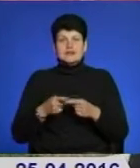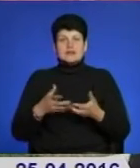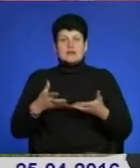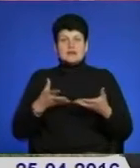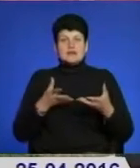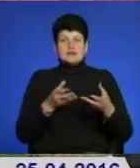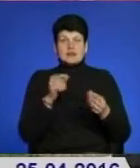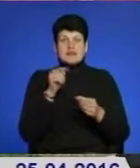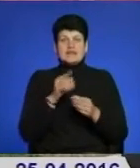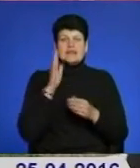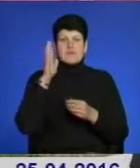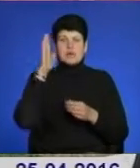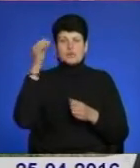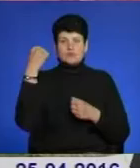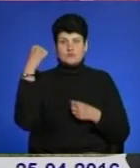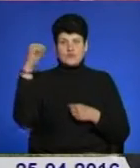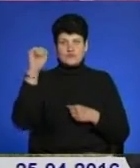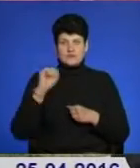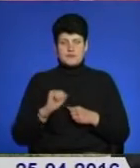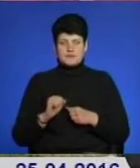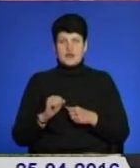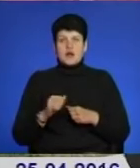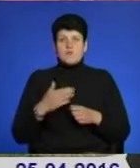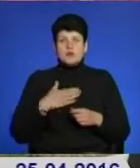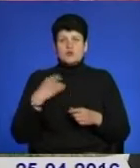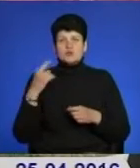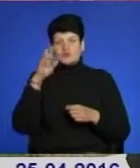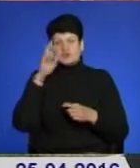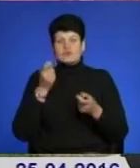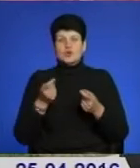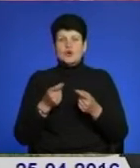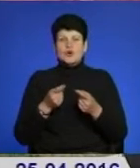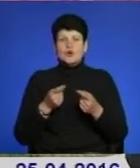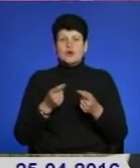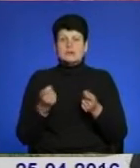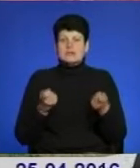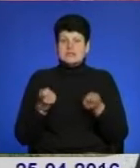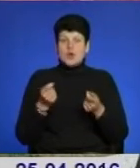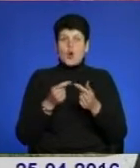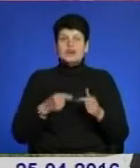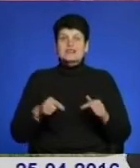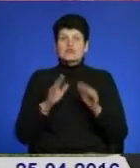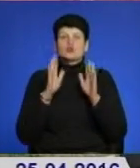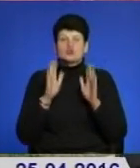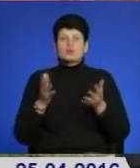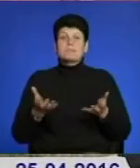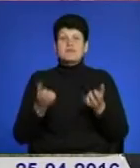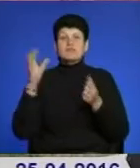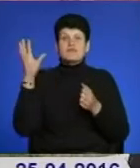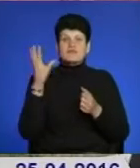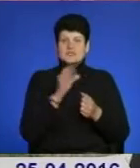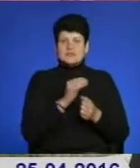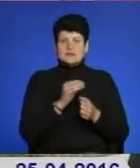на майбутні подвиги і на перемогу. А ми від обласної державної адміністрації організаційно будемо підтримувати